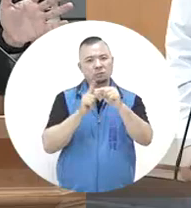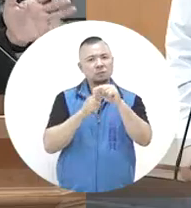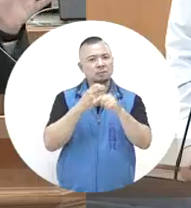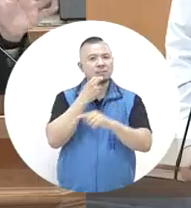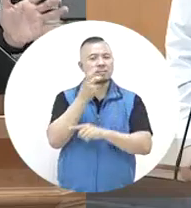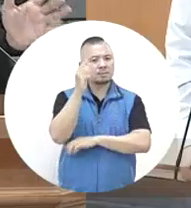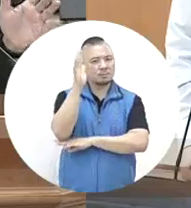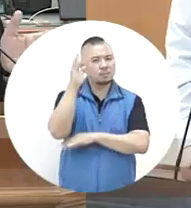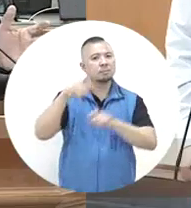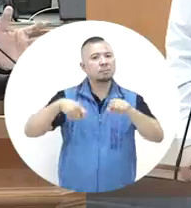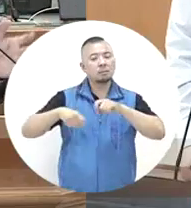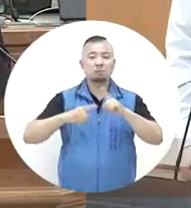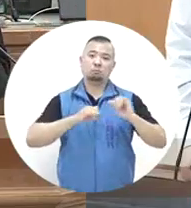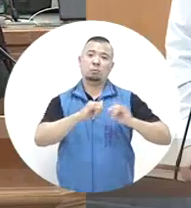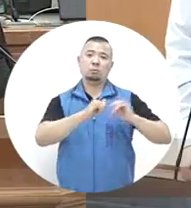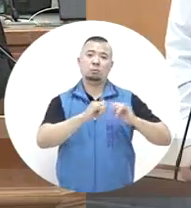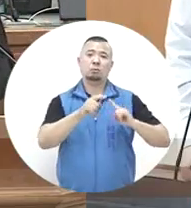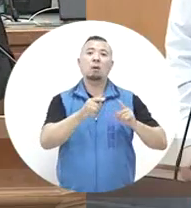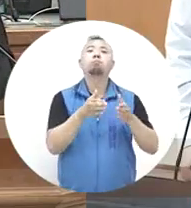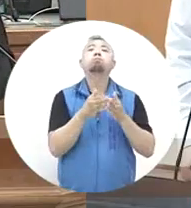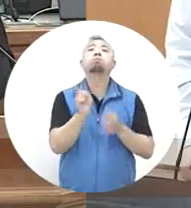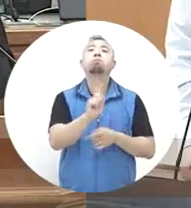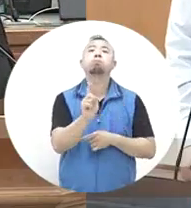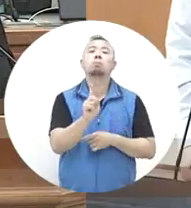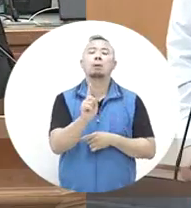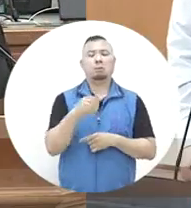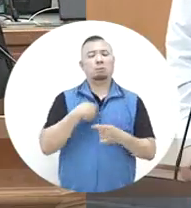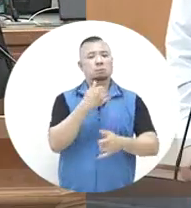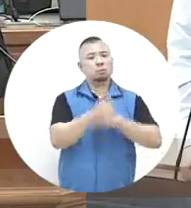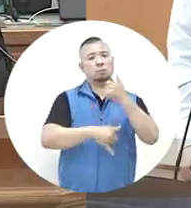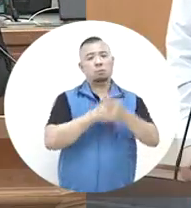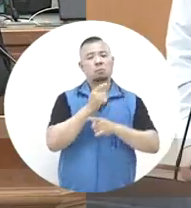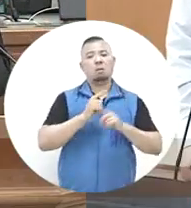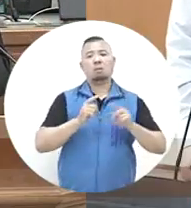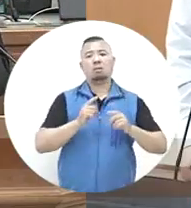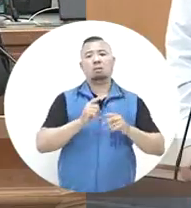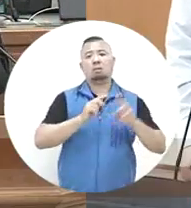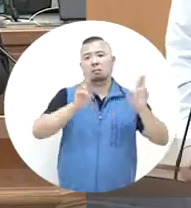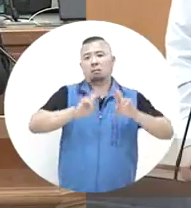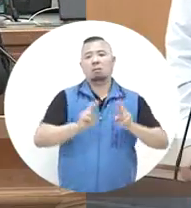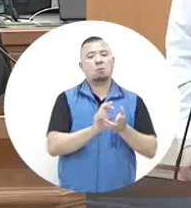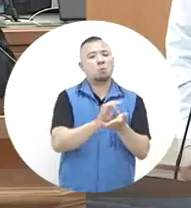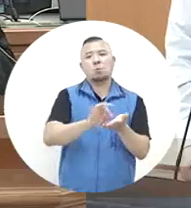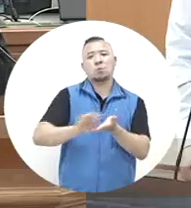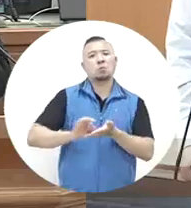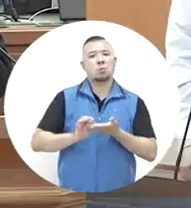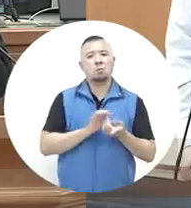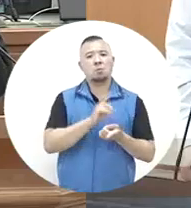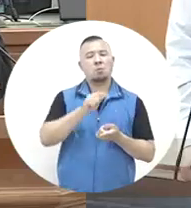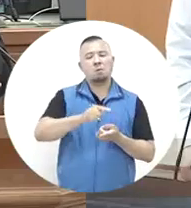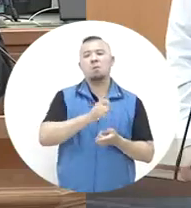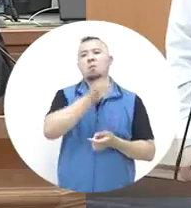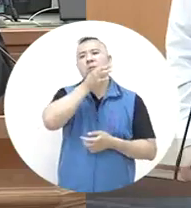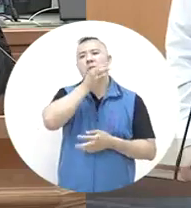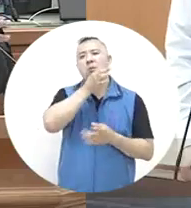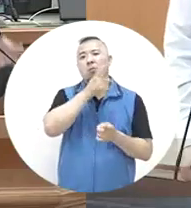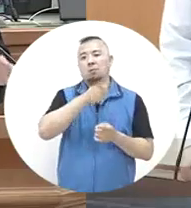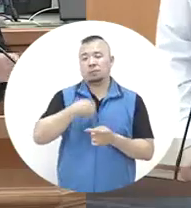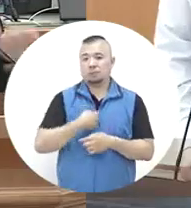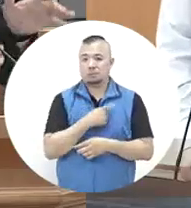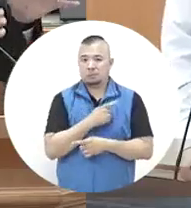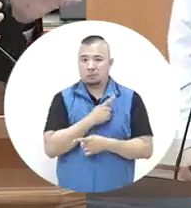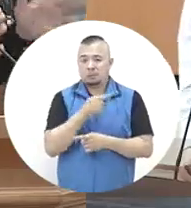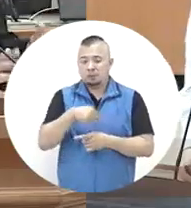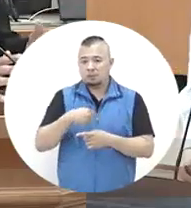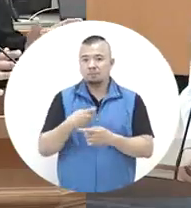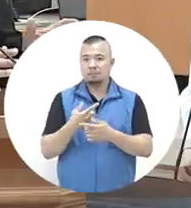民众只希望一个答案：我不缺电，让我随时可以用电。所以我们的机载电力，当时